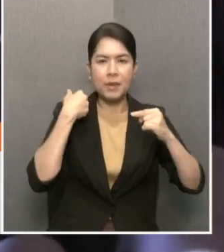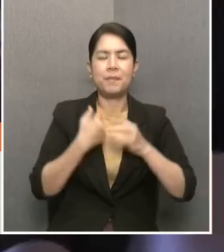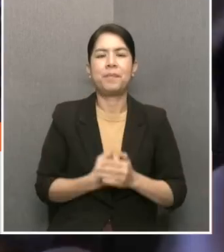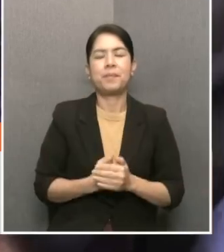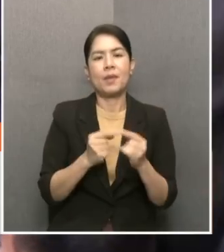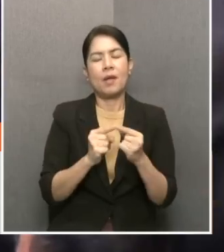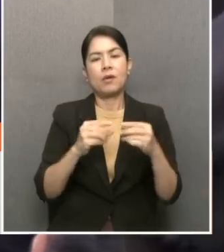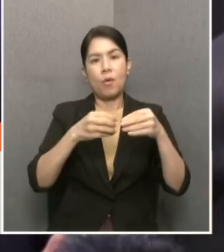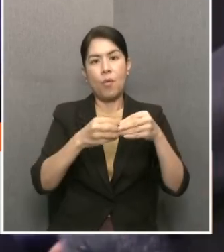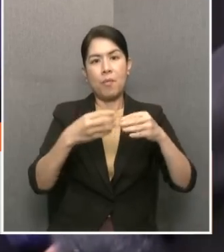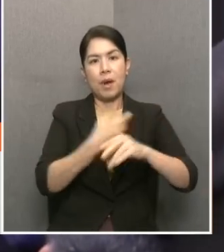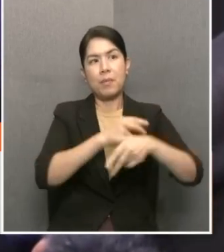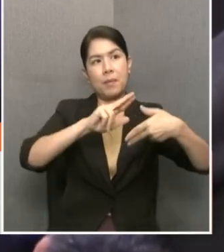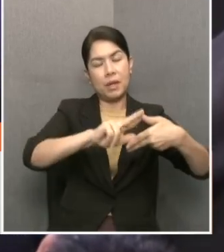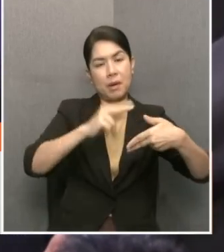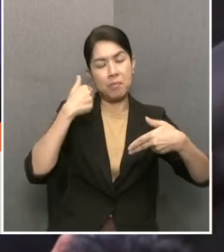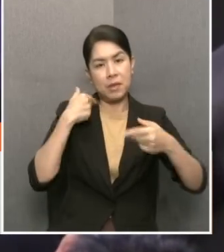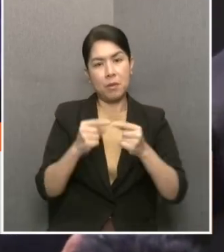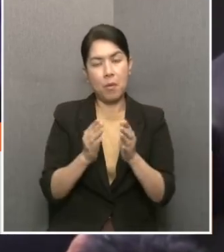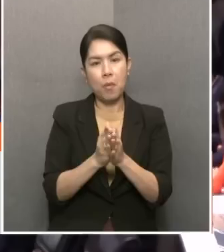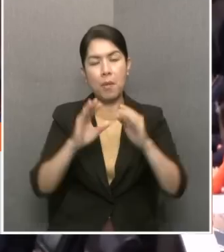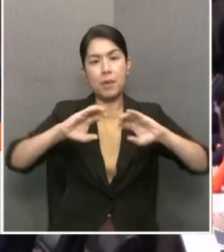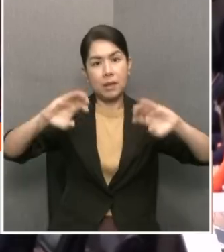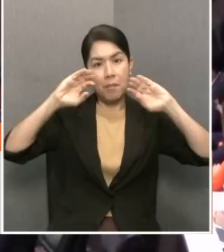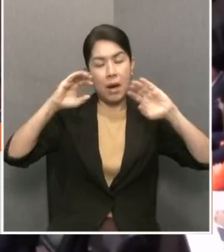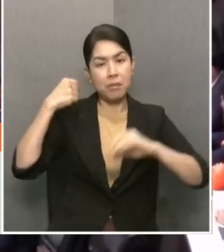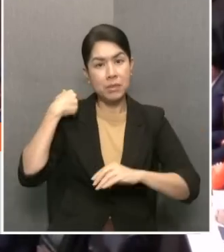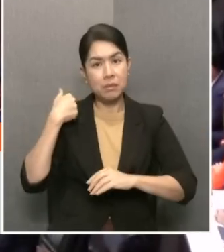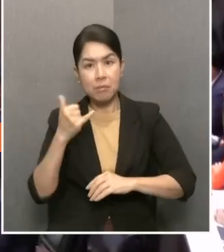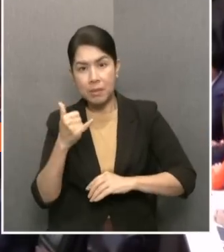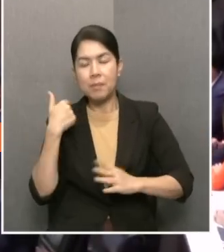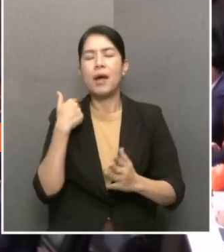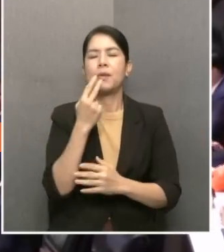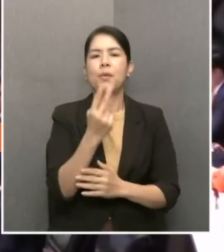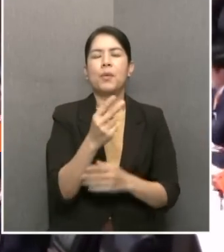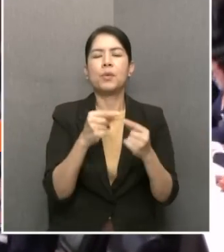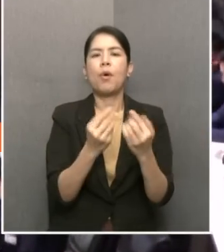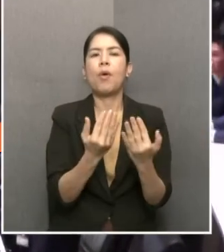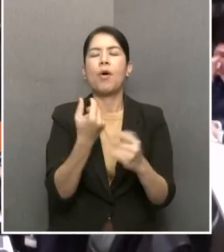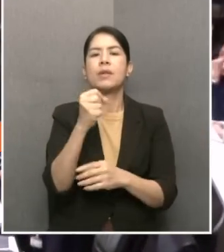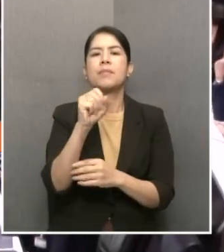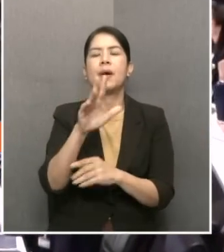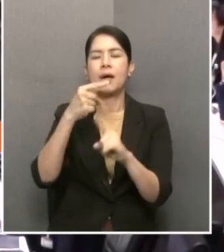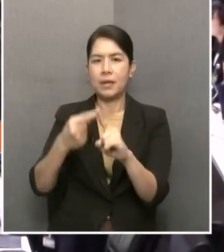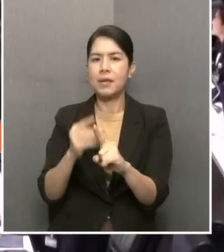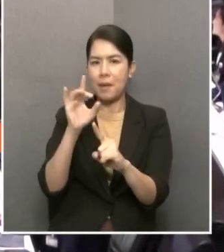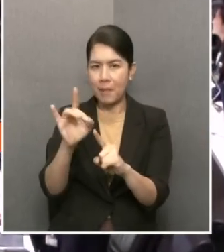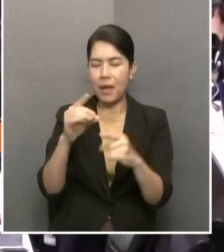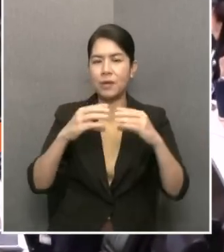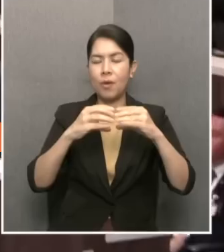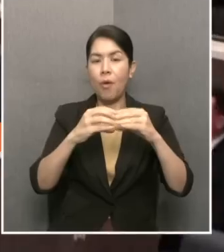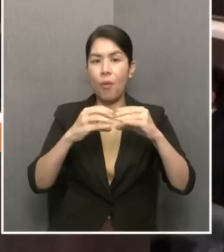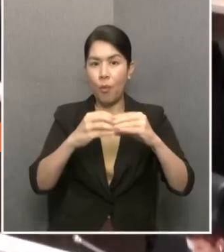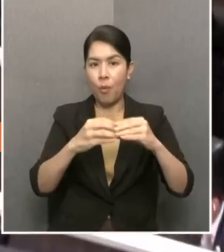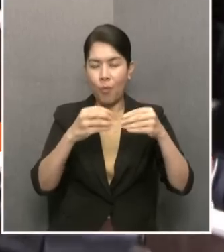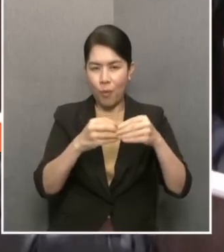หรือเปล่าสำหรับพรรคพลังประชารัฐก็ขอให้รอวันที่ 15สิงหาคมที่จะมีการประชุมพรรคนะคะเชื่อว่าเรื่องนี้จะ